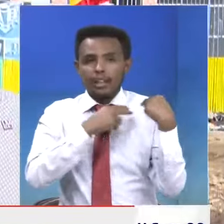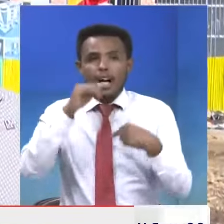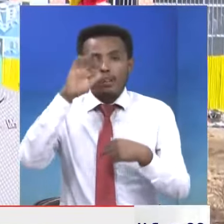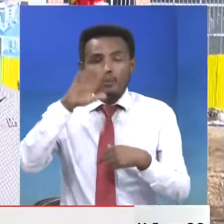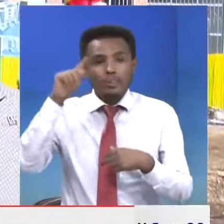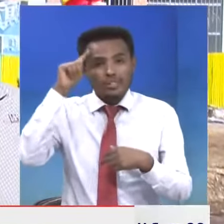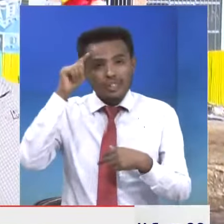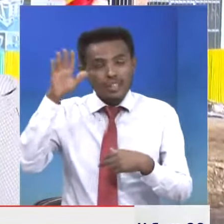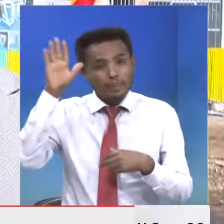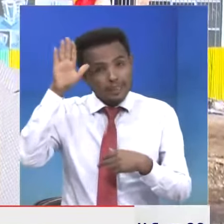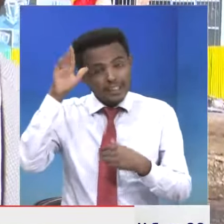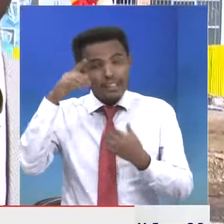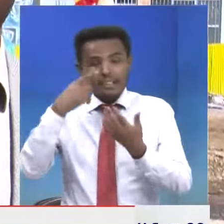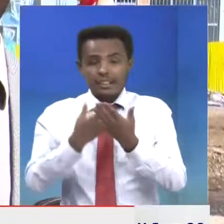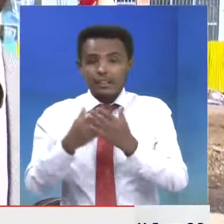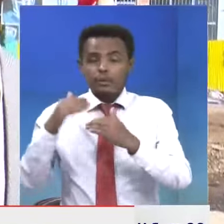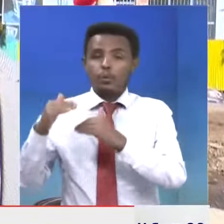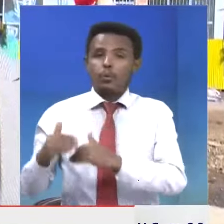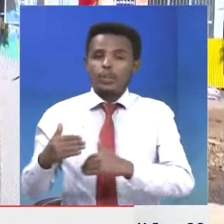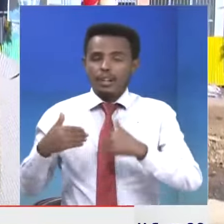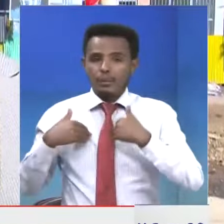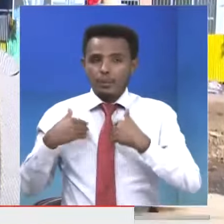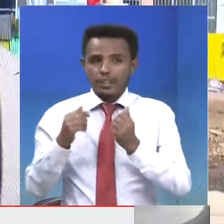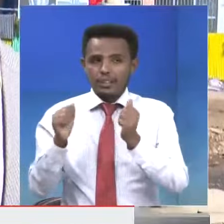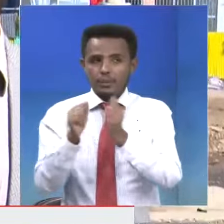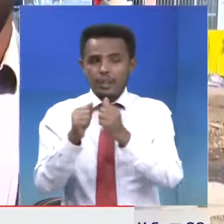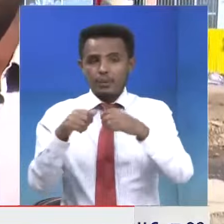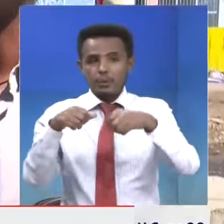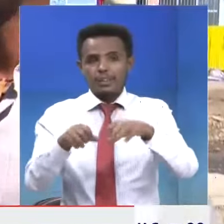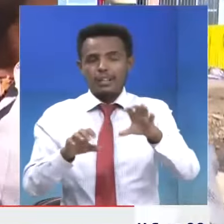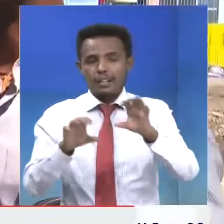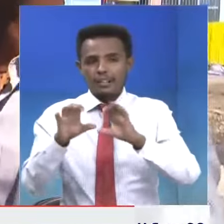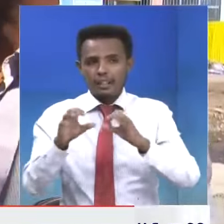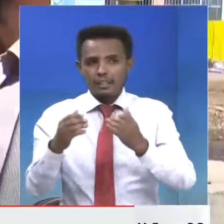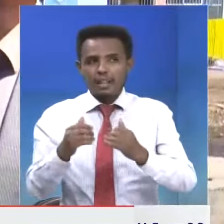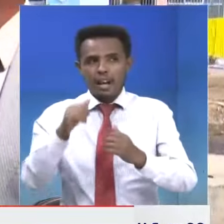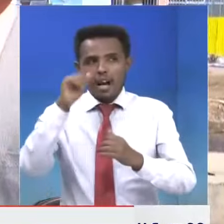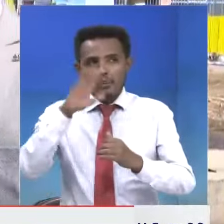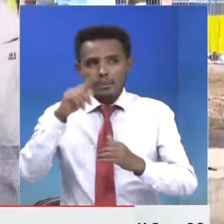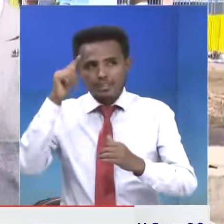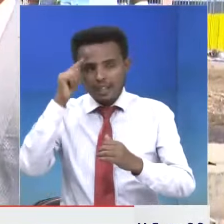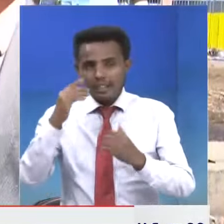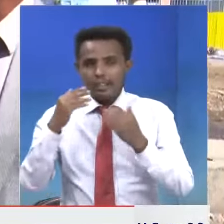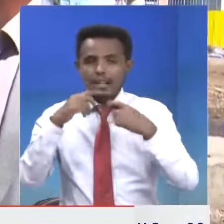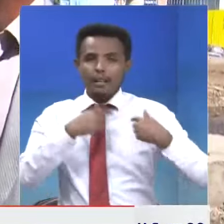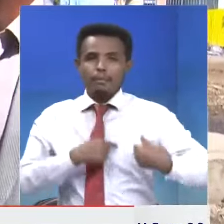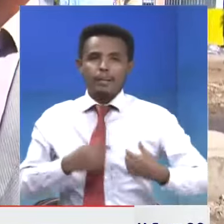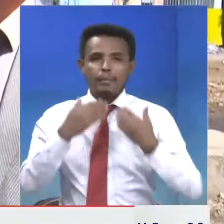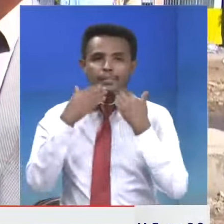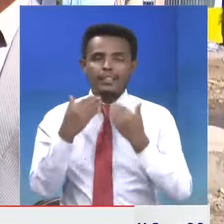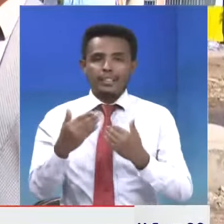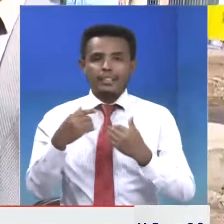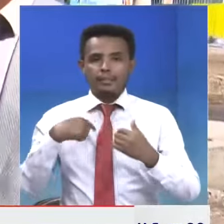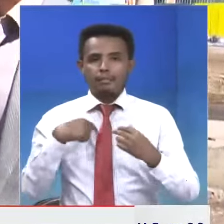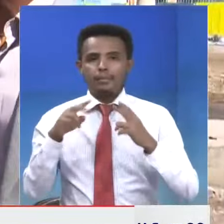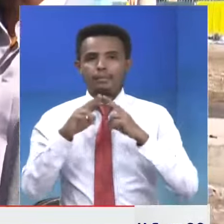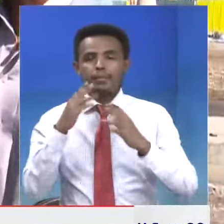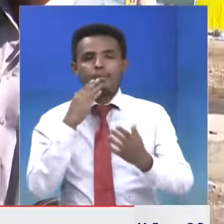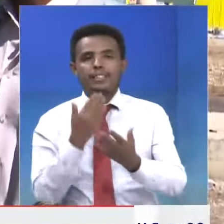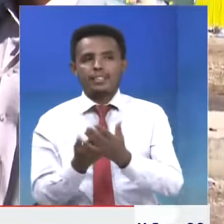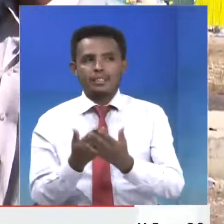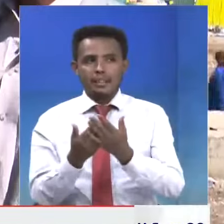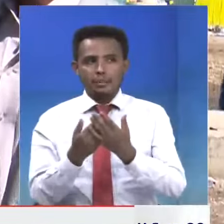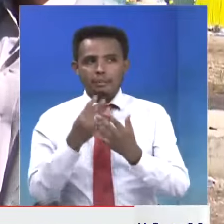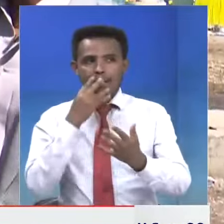ገብሬ ከጎኔ አሉ። ከእሳቸው ጋር ቆይታ የማደርግ ይሆናል። አብራችን ቆዩ። አቶ ተስፋዬ ከልብ አመሰግናለሁ። ፈቃድ እኔም በጣም አመሰግናለሁ። መልካም። እስኪ